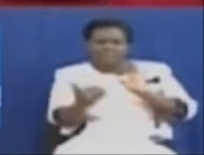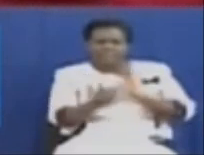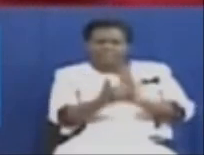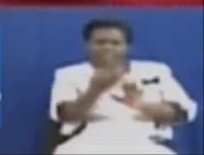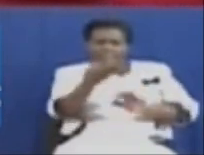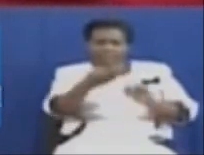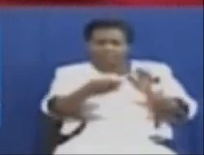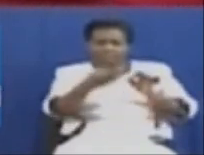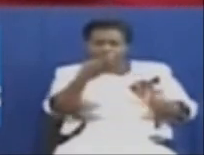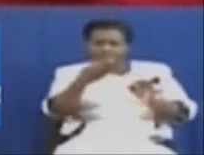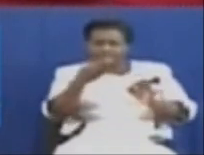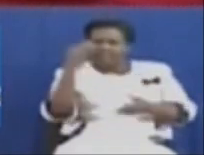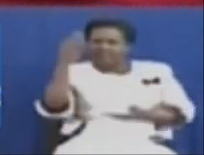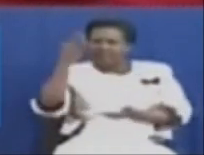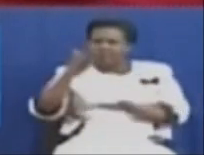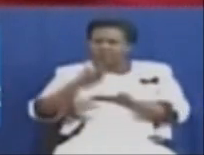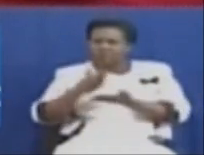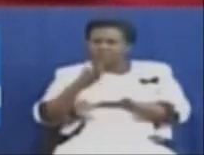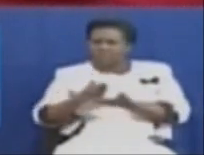Mheshimiwa Spika.